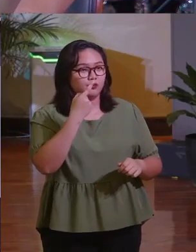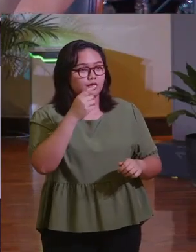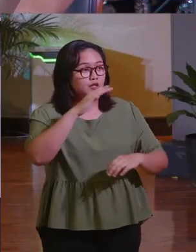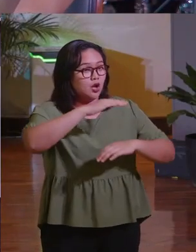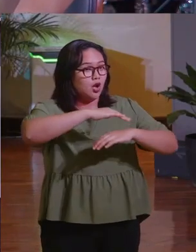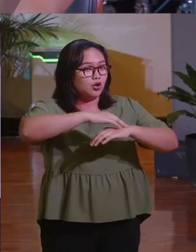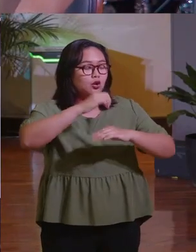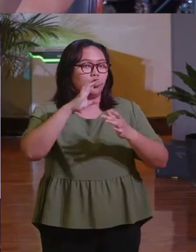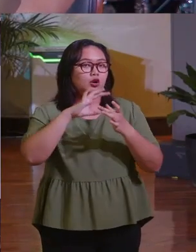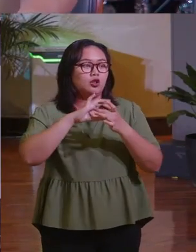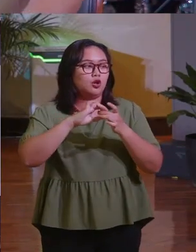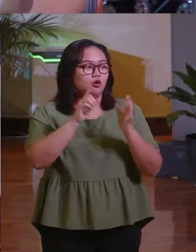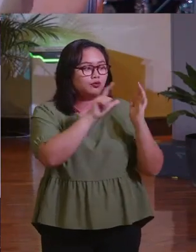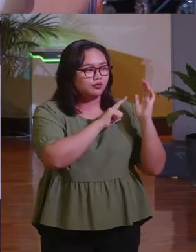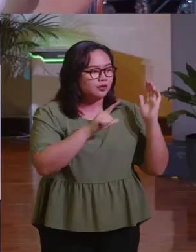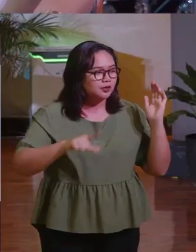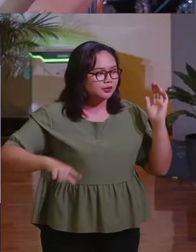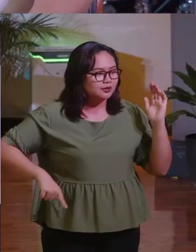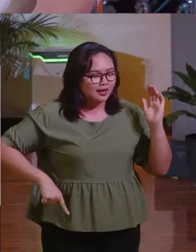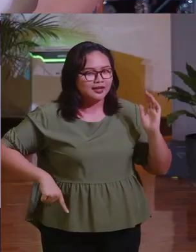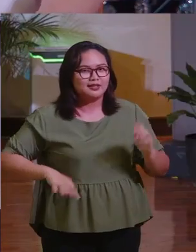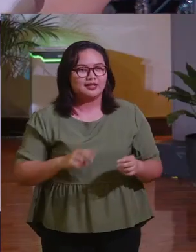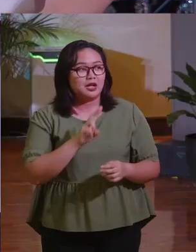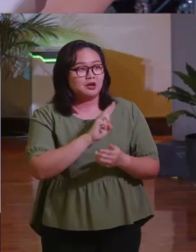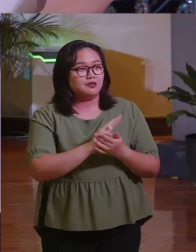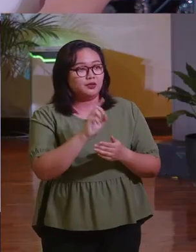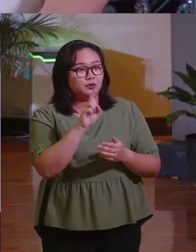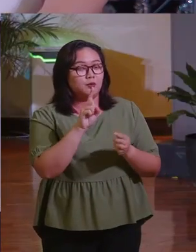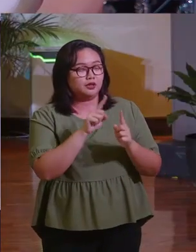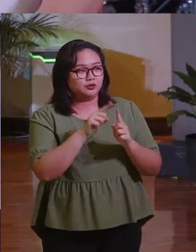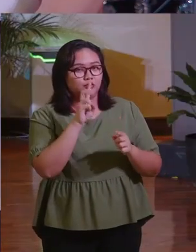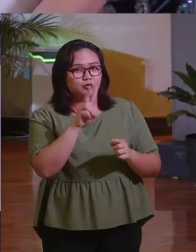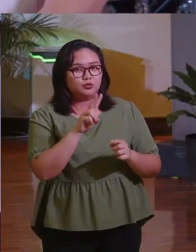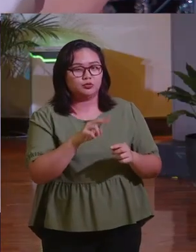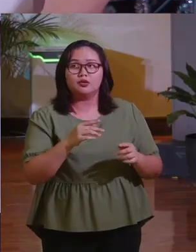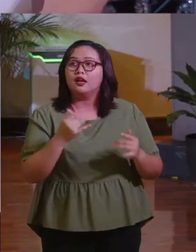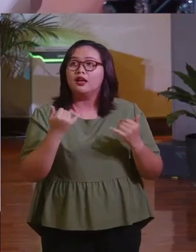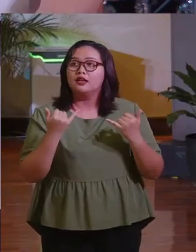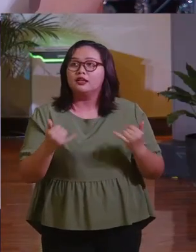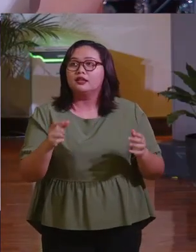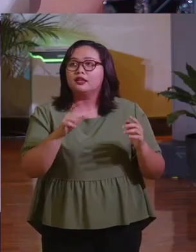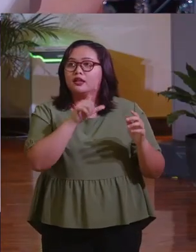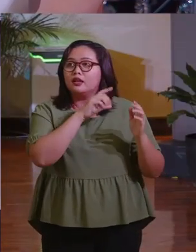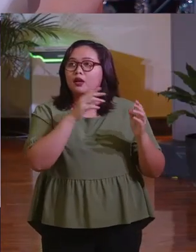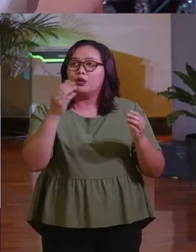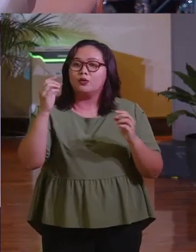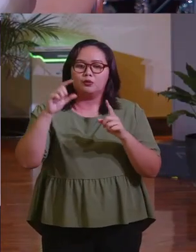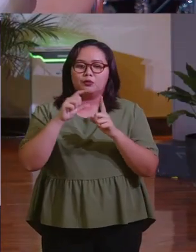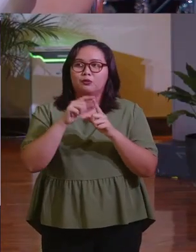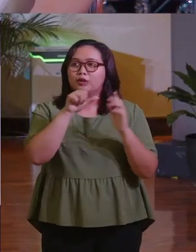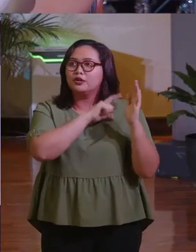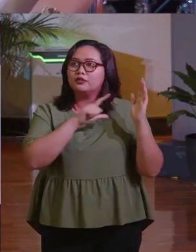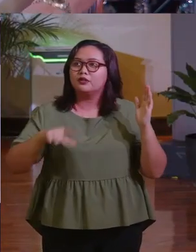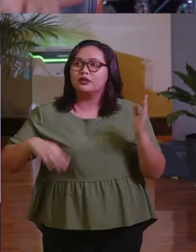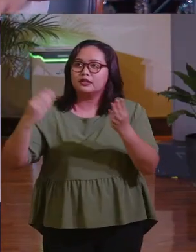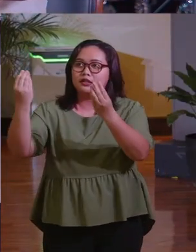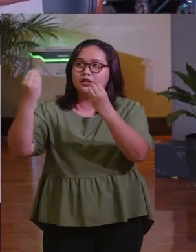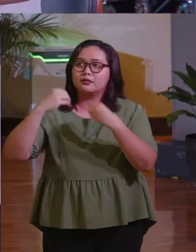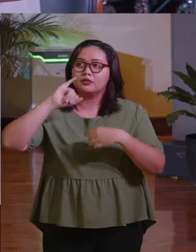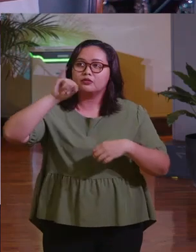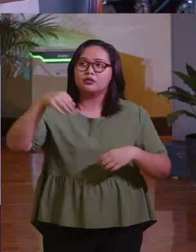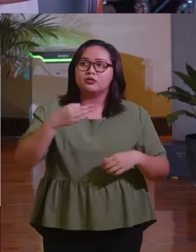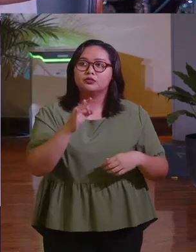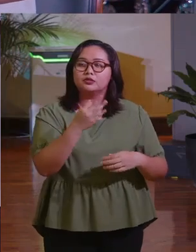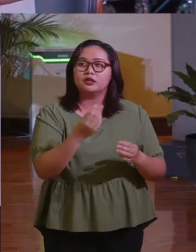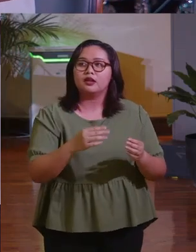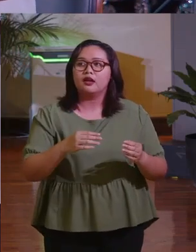Panginoon. Verses 1 and 2. Now the word of the Lord came to Jonah, the son of Amittai, saying, Arise,